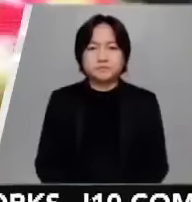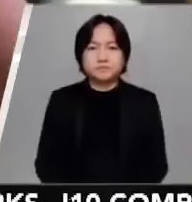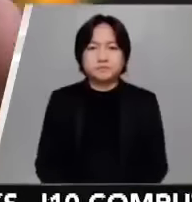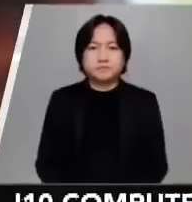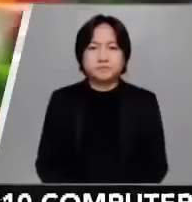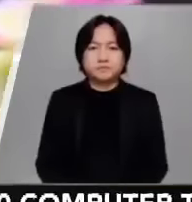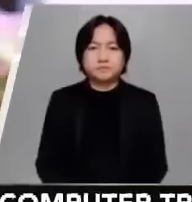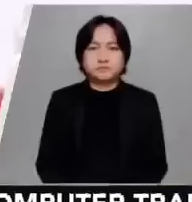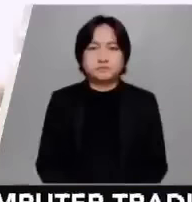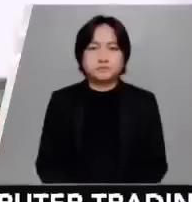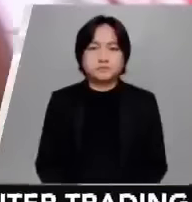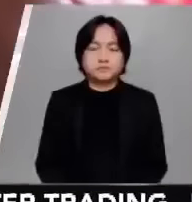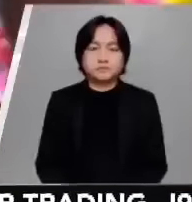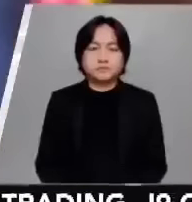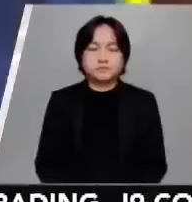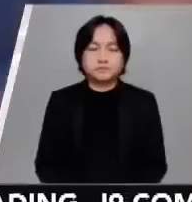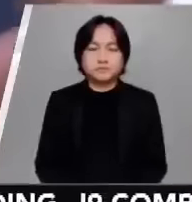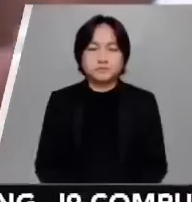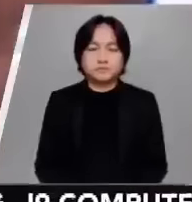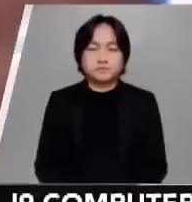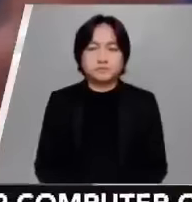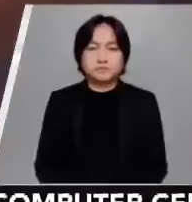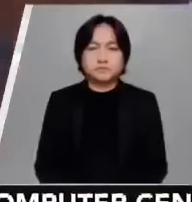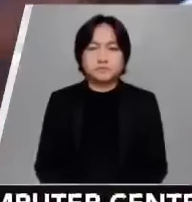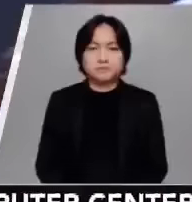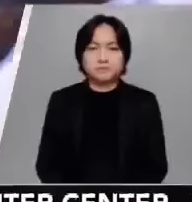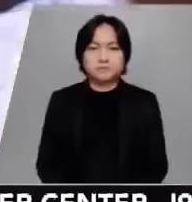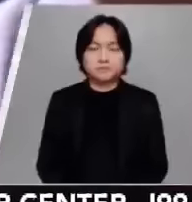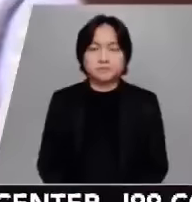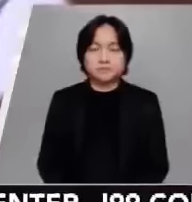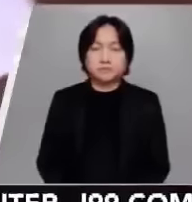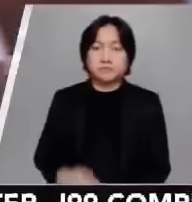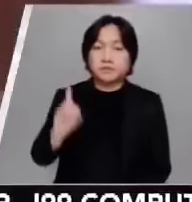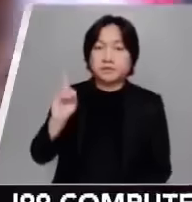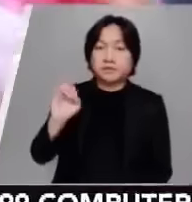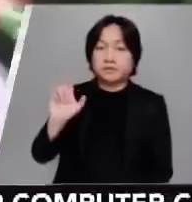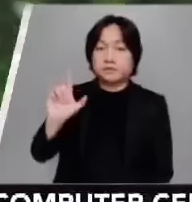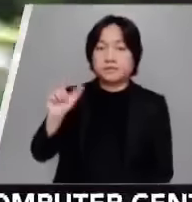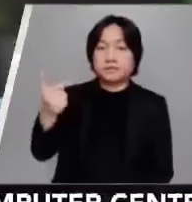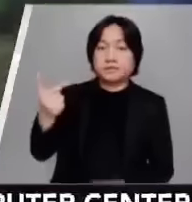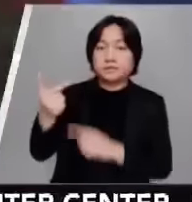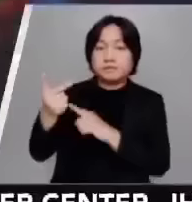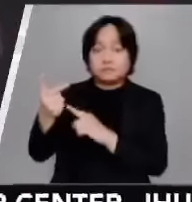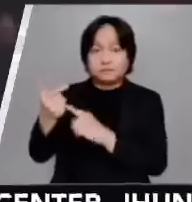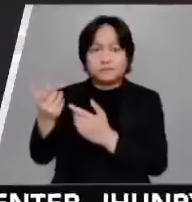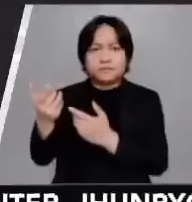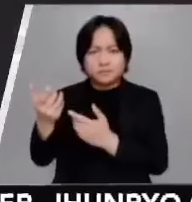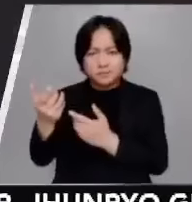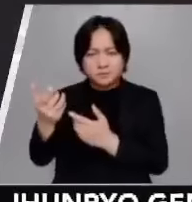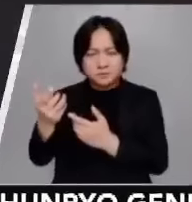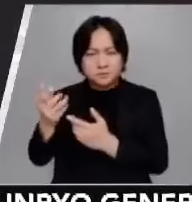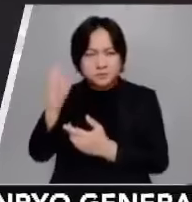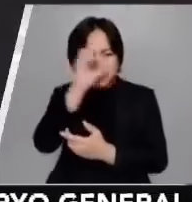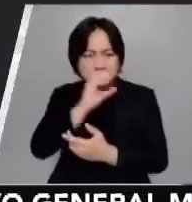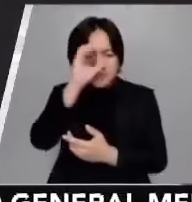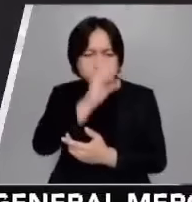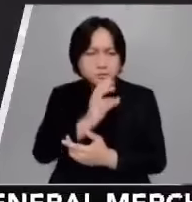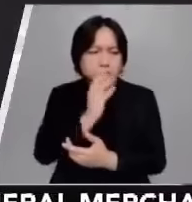gustong papanagutin ng Department of the interior and local government ang sinumang nagkanlong kay kingdom of Jesus Christ founder Pastor apolo